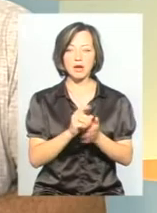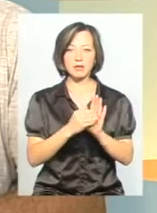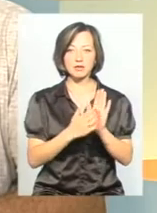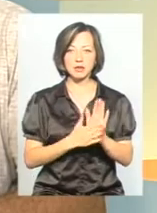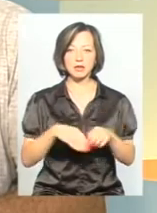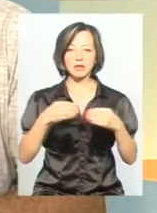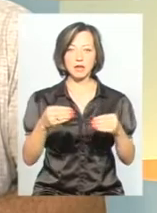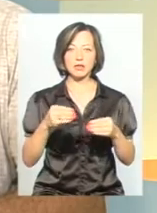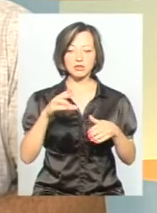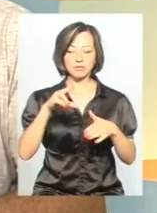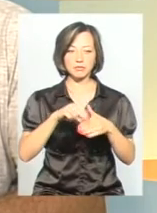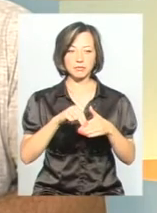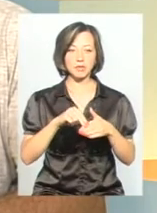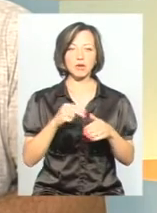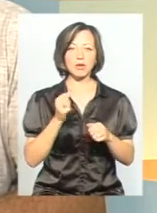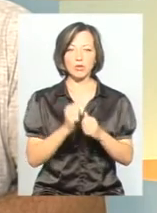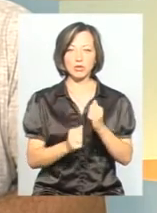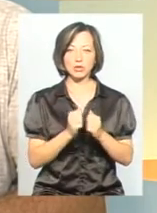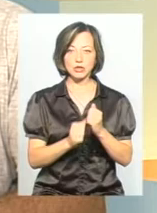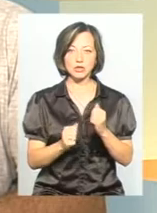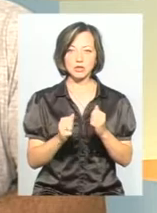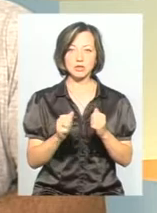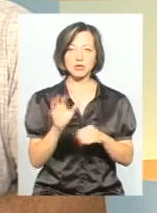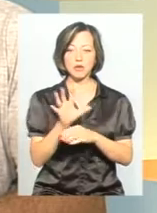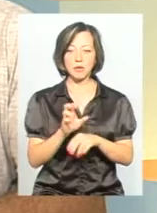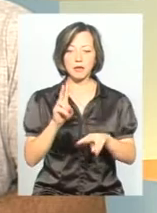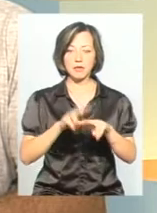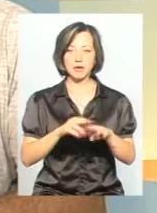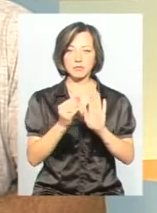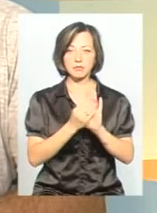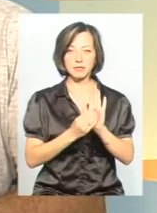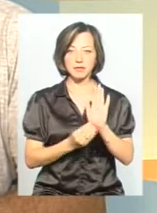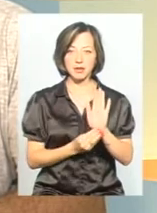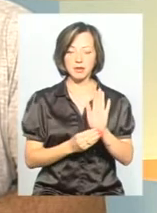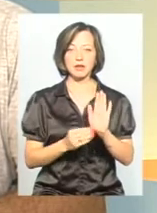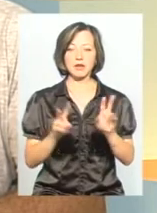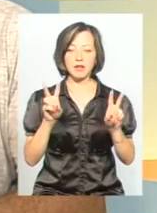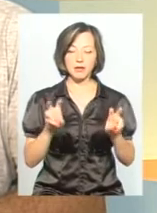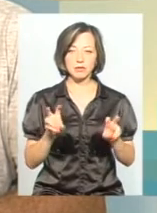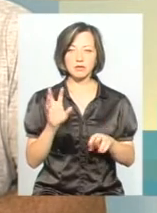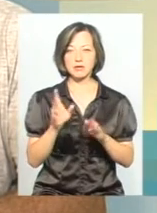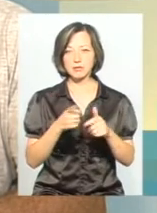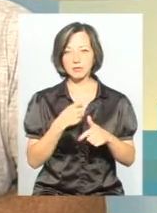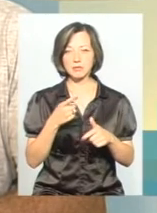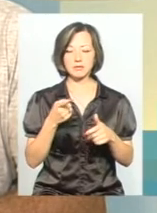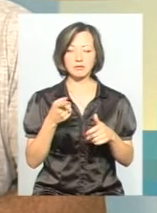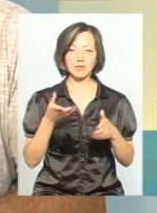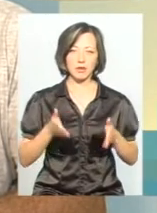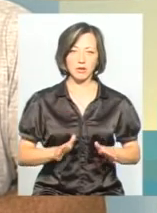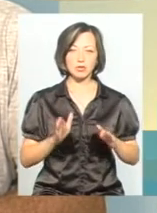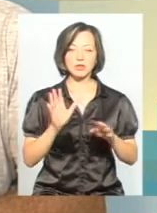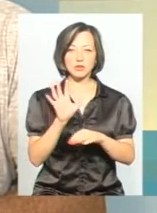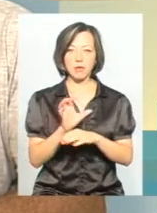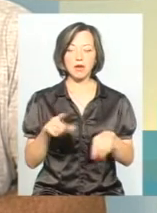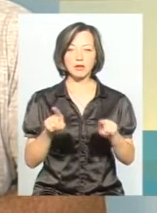спеціальні жетони, бейджики кожній собаці, і там паспорт, зазначати породу цієї собаки, ім'я, народження.